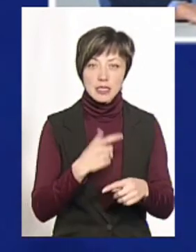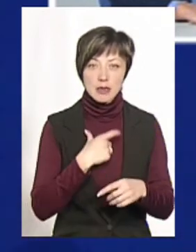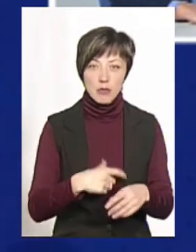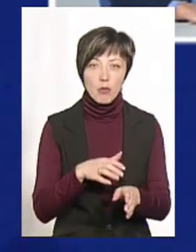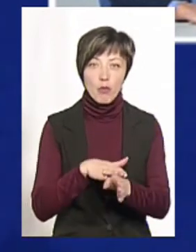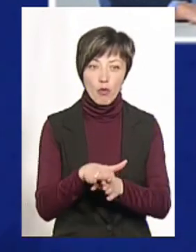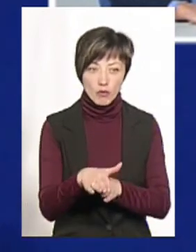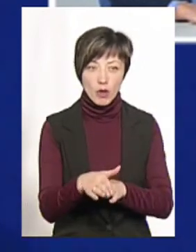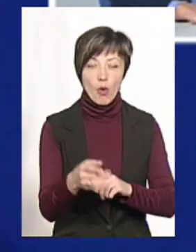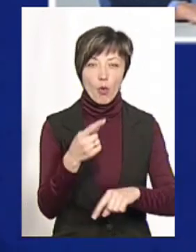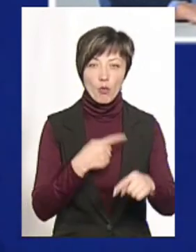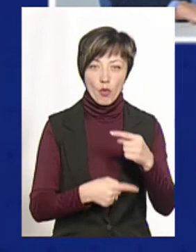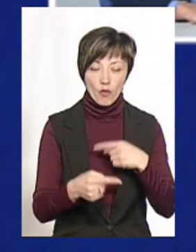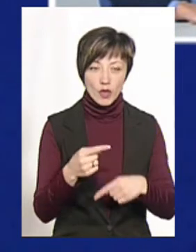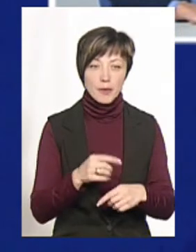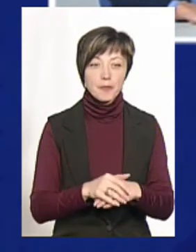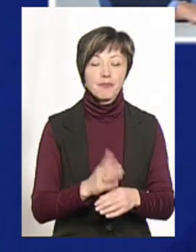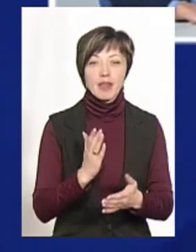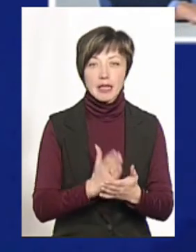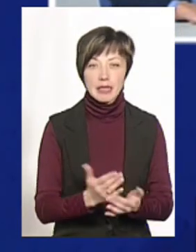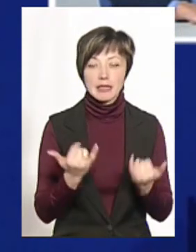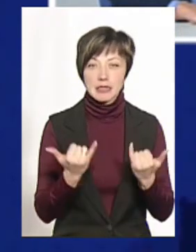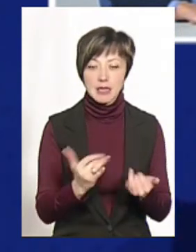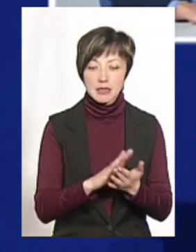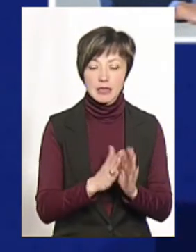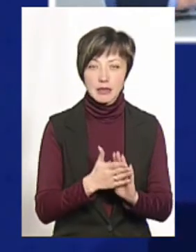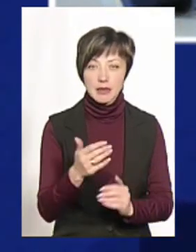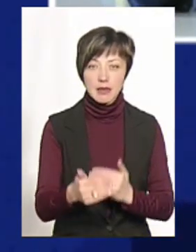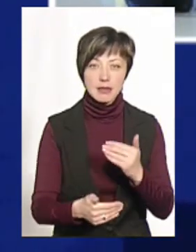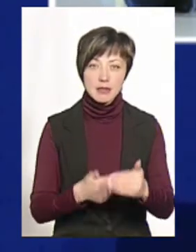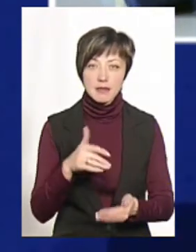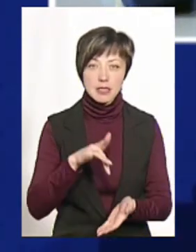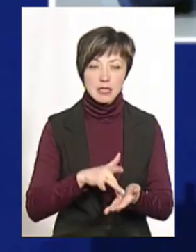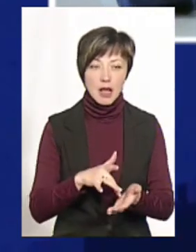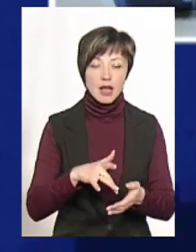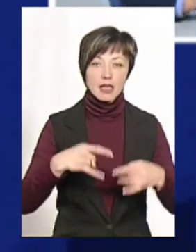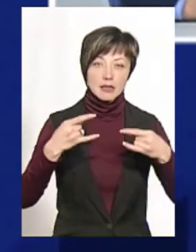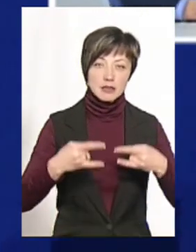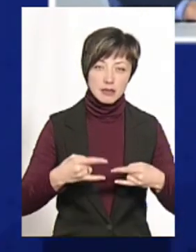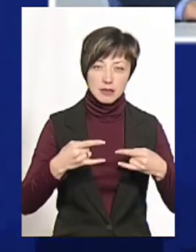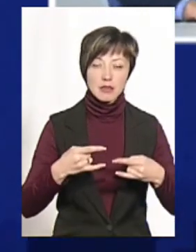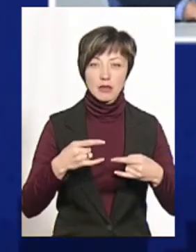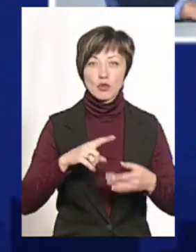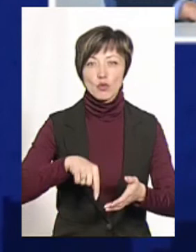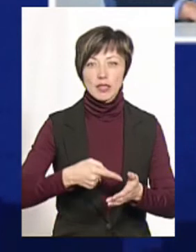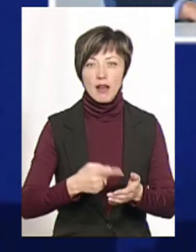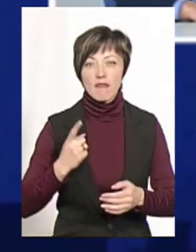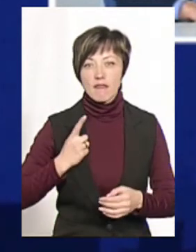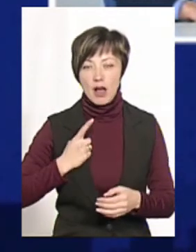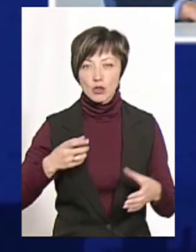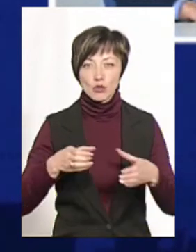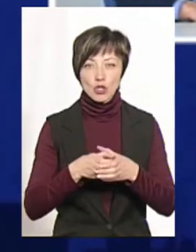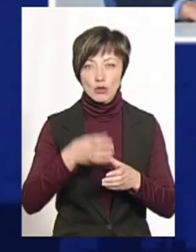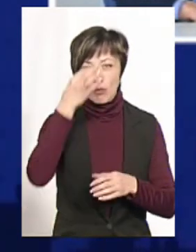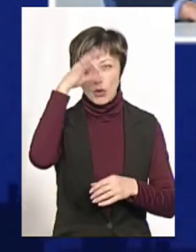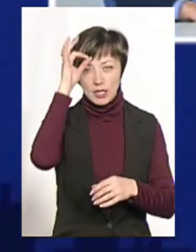себе повністю окуповує. Є зараз тенденція, скажімо так, в центральних ЗМІ про те, що муніципальні варти,